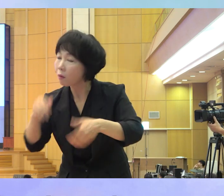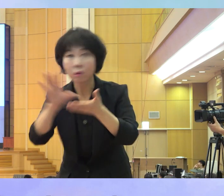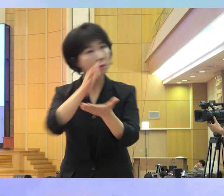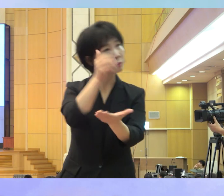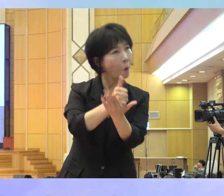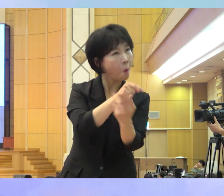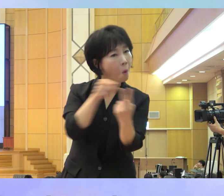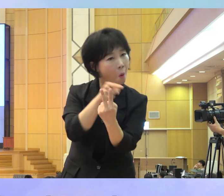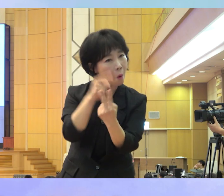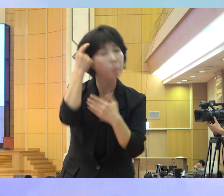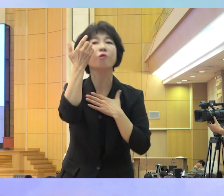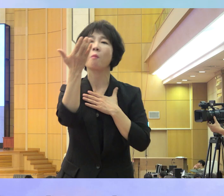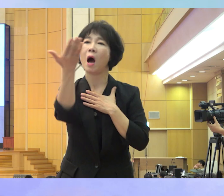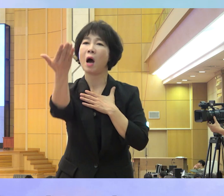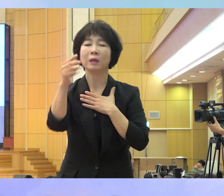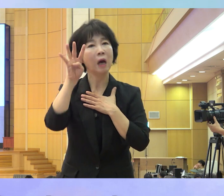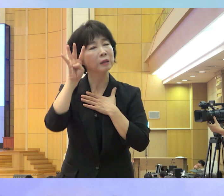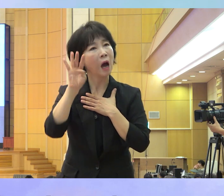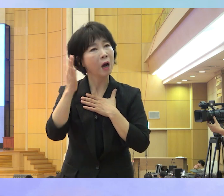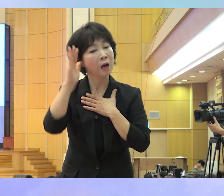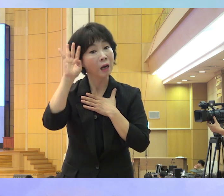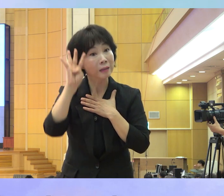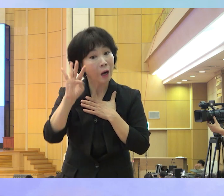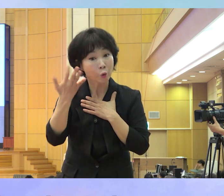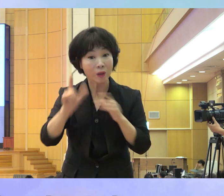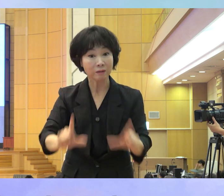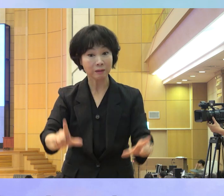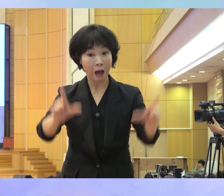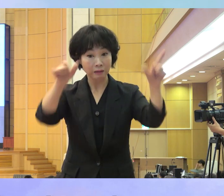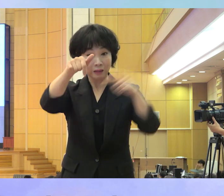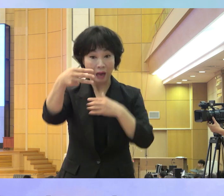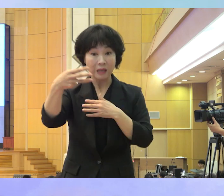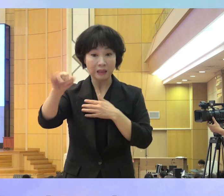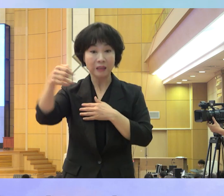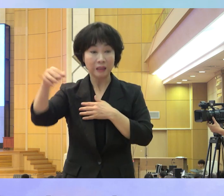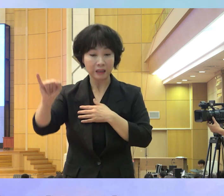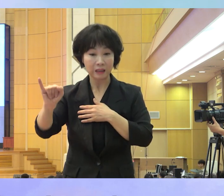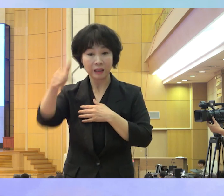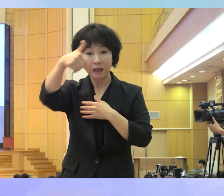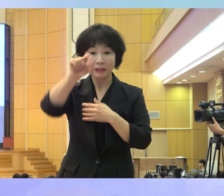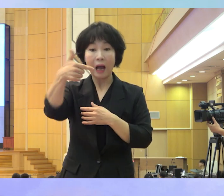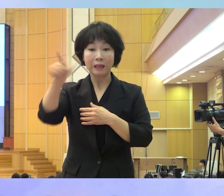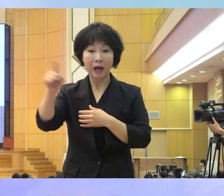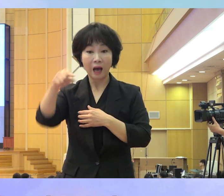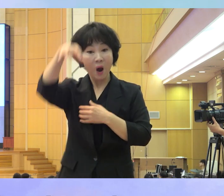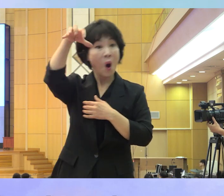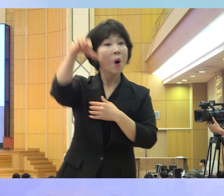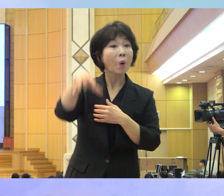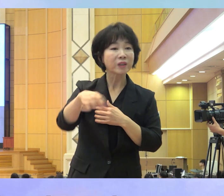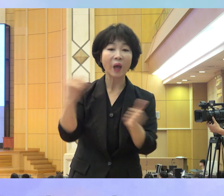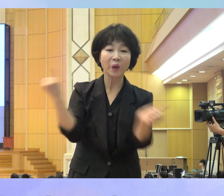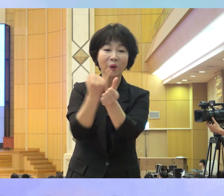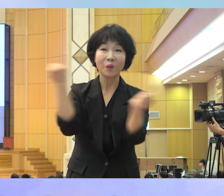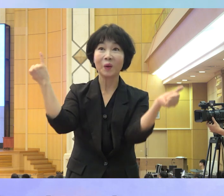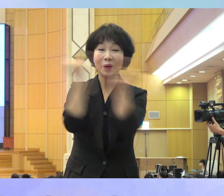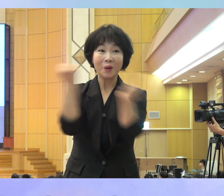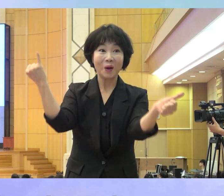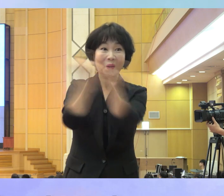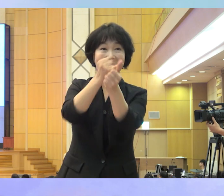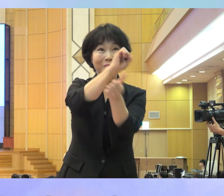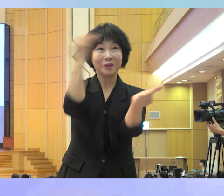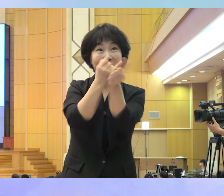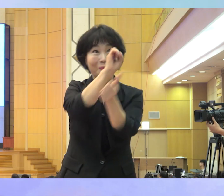이렇게 제목인데, 사흘째 되던 날 갈릴리 가나에 혼례가 있어.